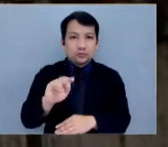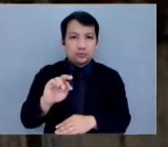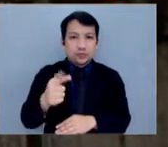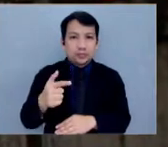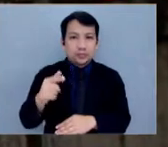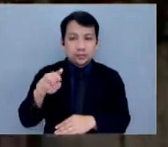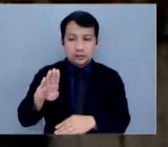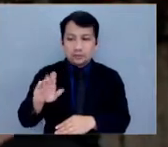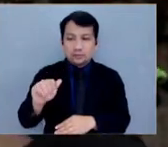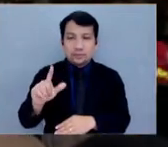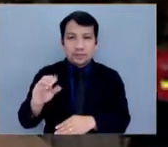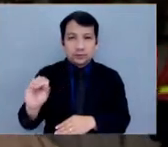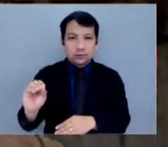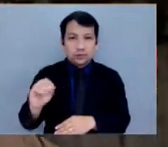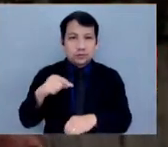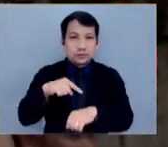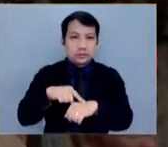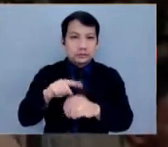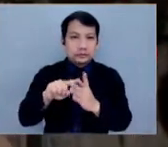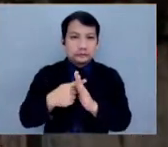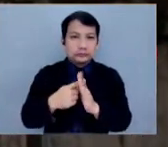4 ng hapon kahapon.